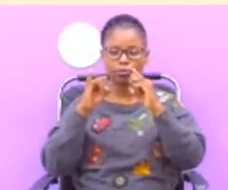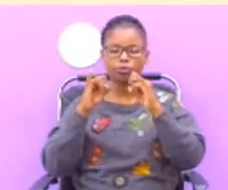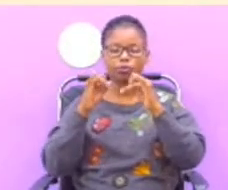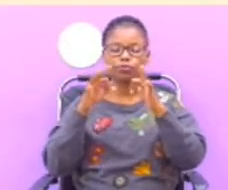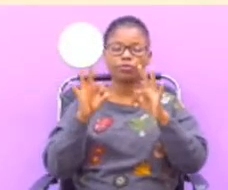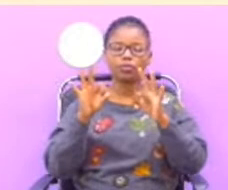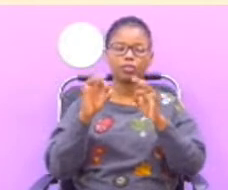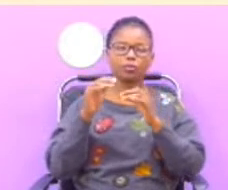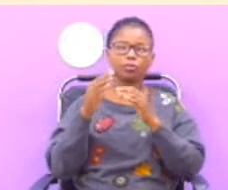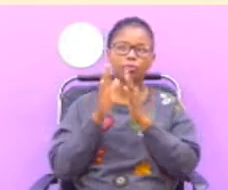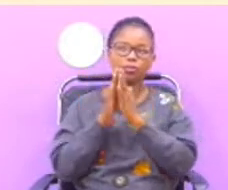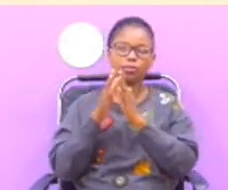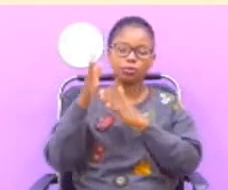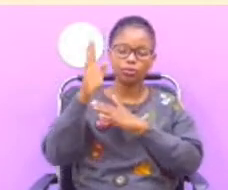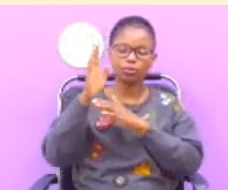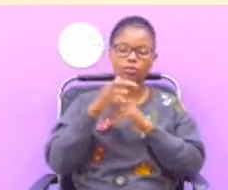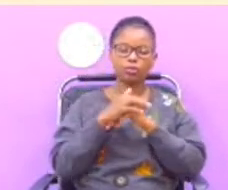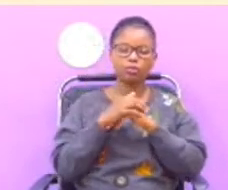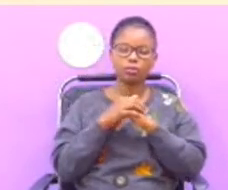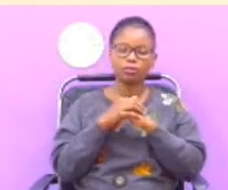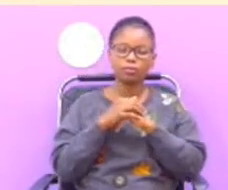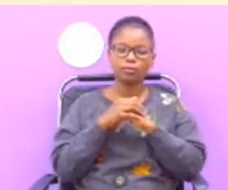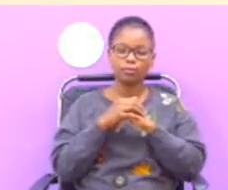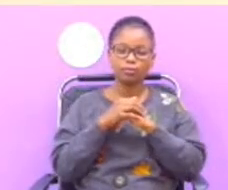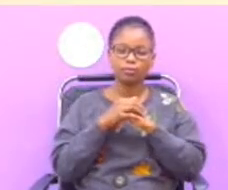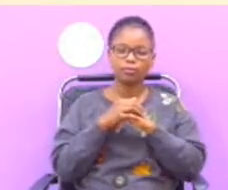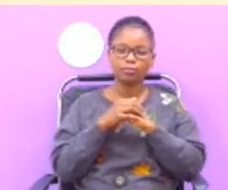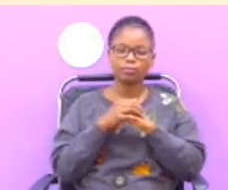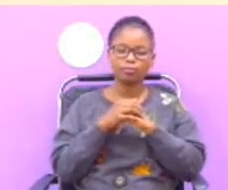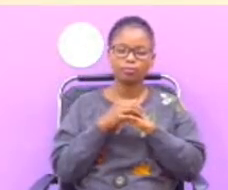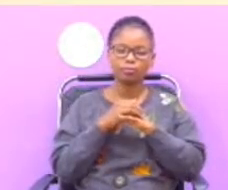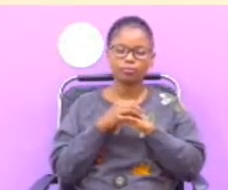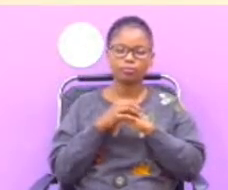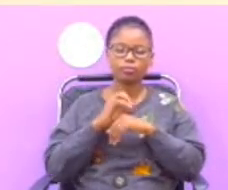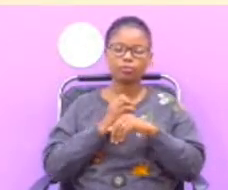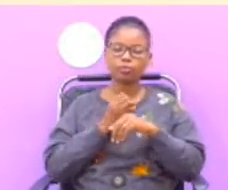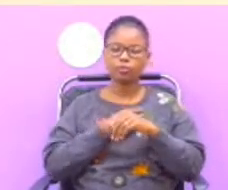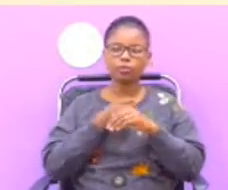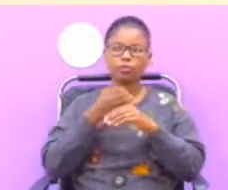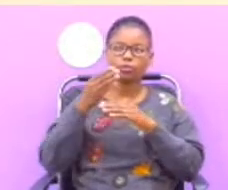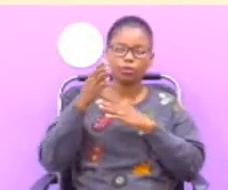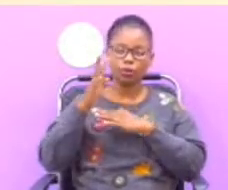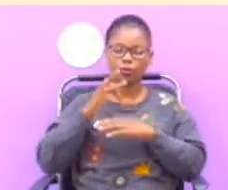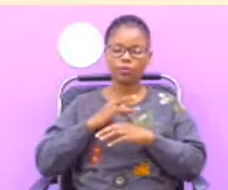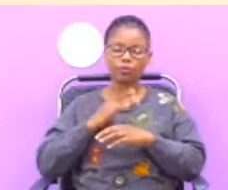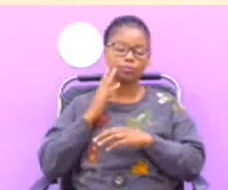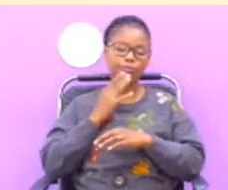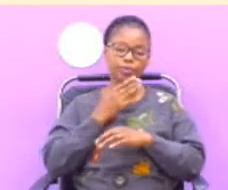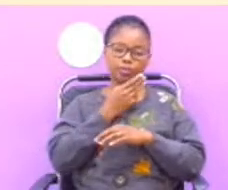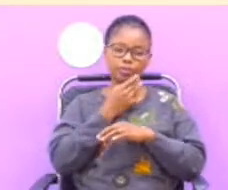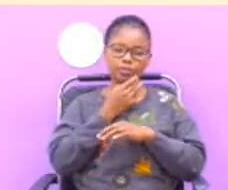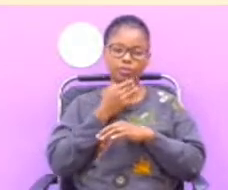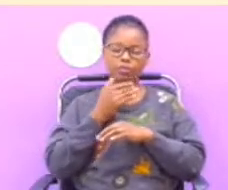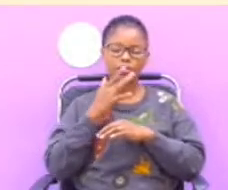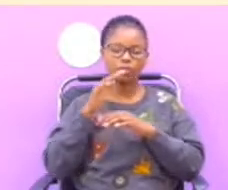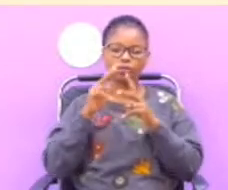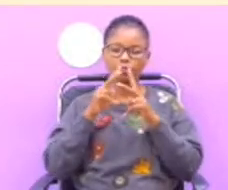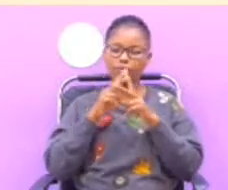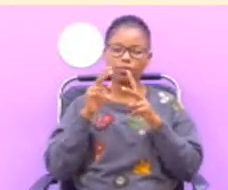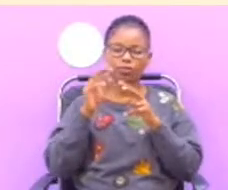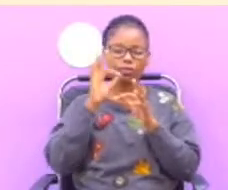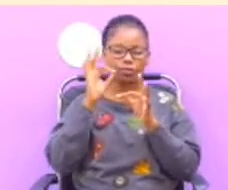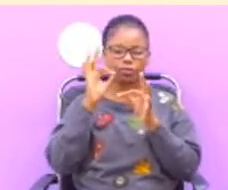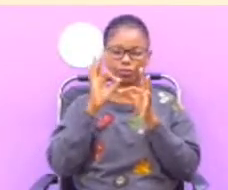sana ngai witũ nĩ mwĩhokeku na ngai witũ nĩ mũigua tha na ngai witũ nĩ arĩ